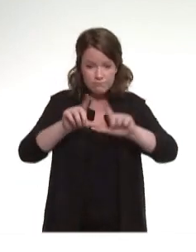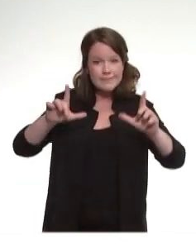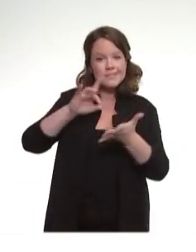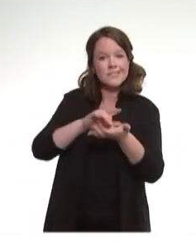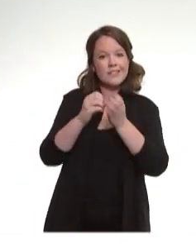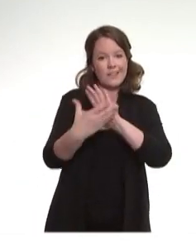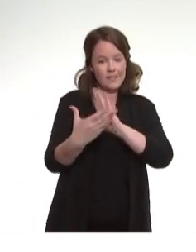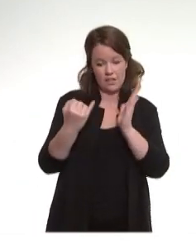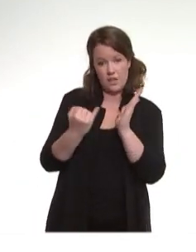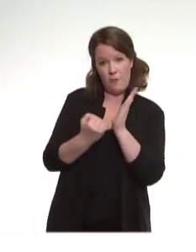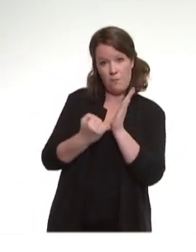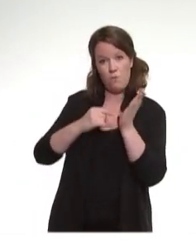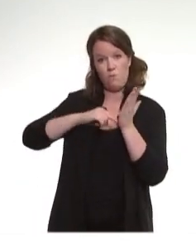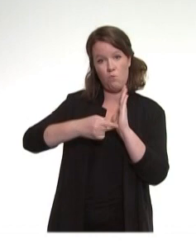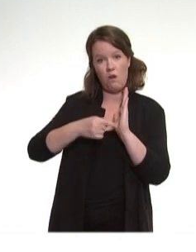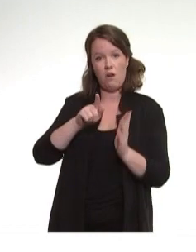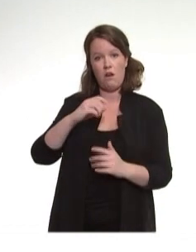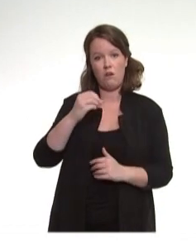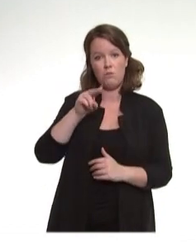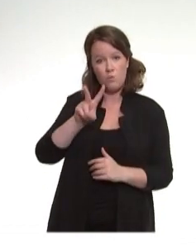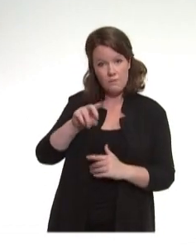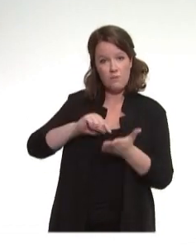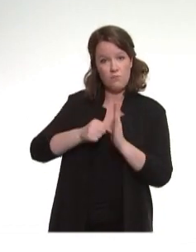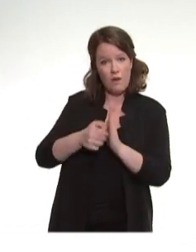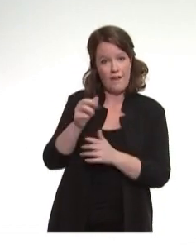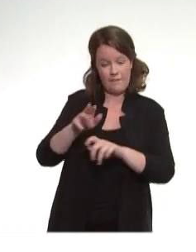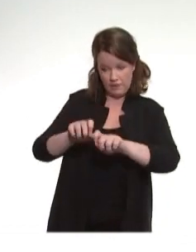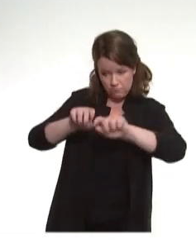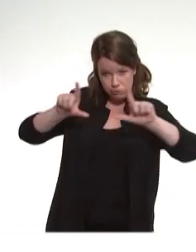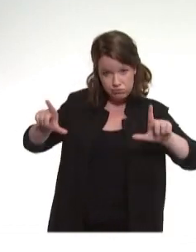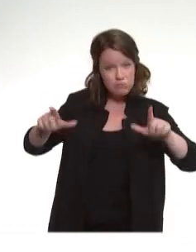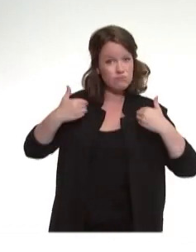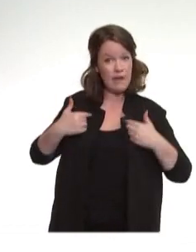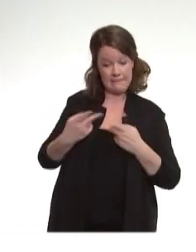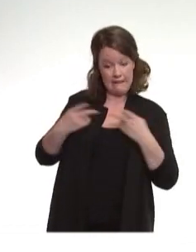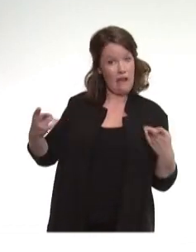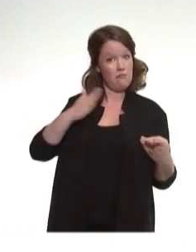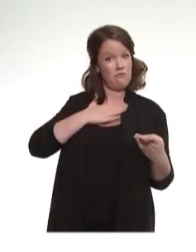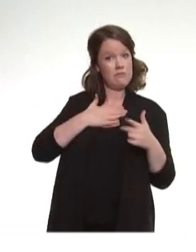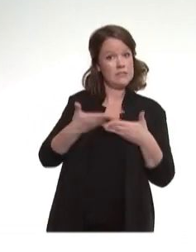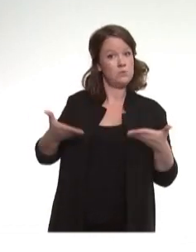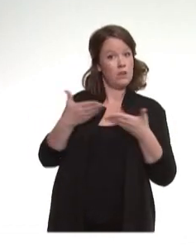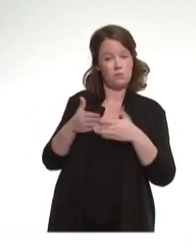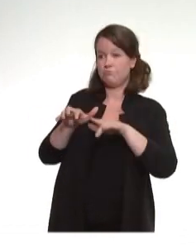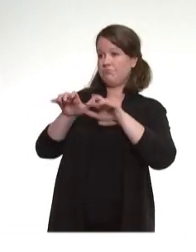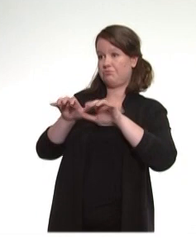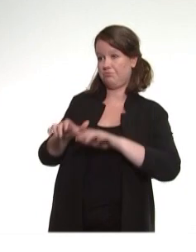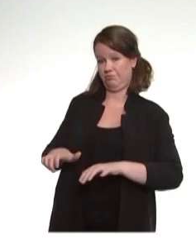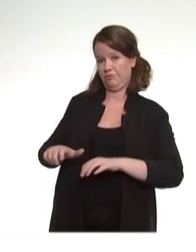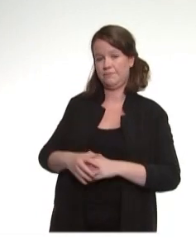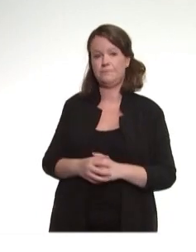c'est sur une simple base déclaratoire que vous pouvez bénéficier de ce fonds et je rappelle que la semaine dernière